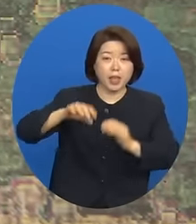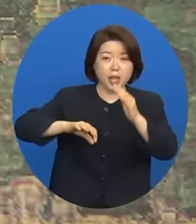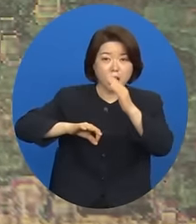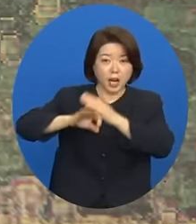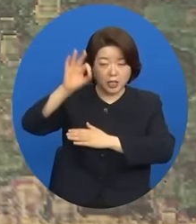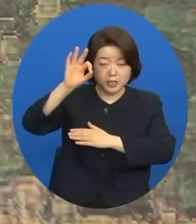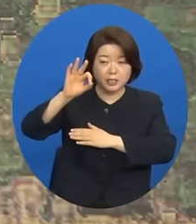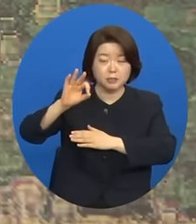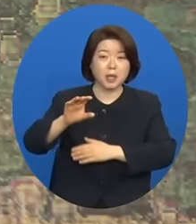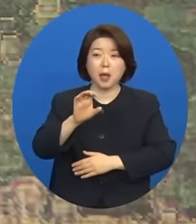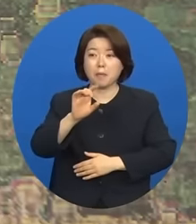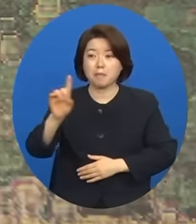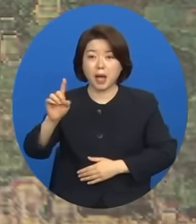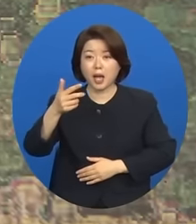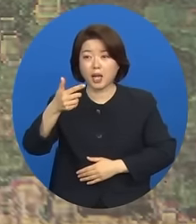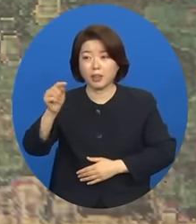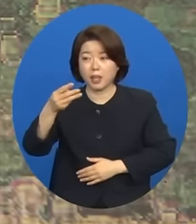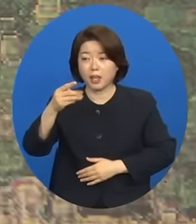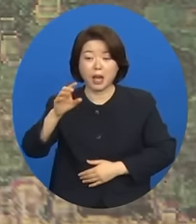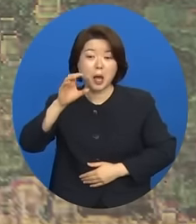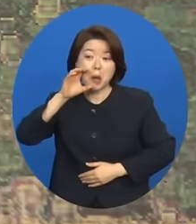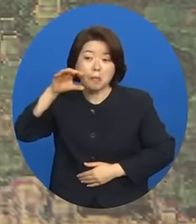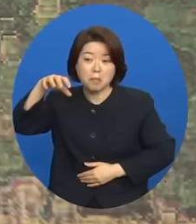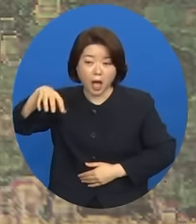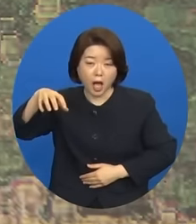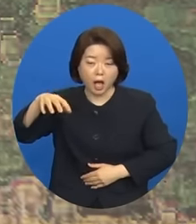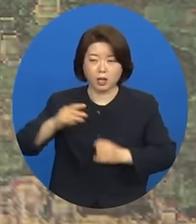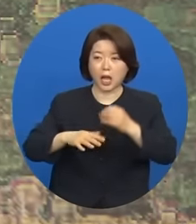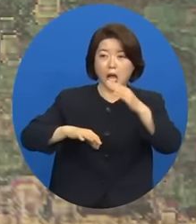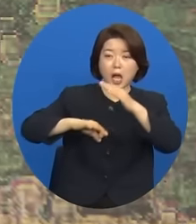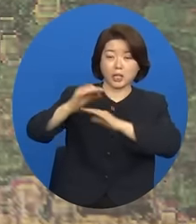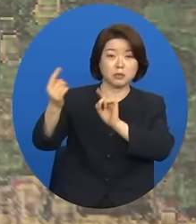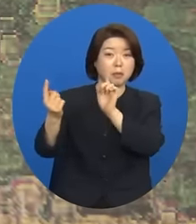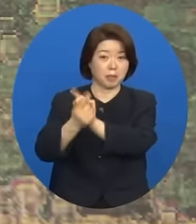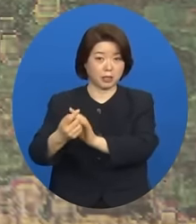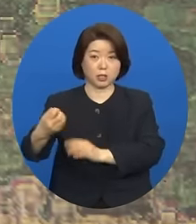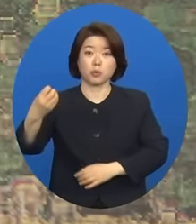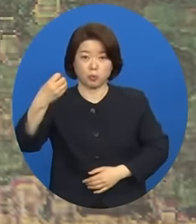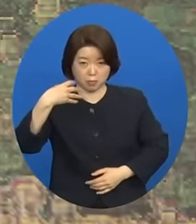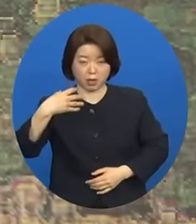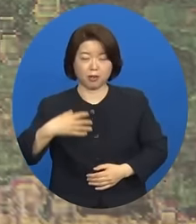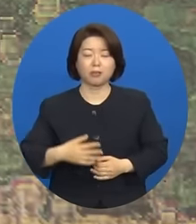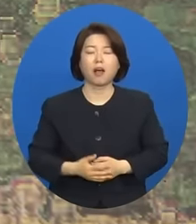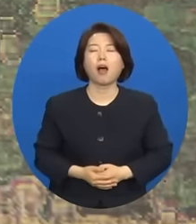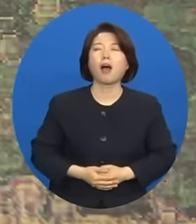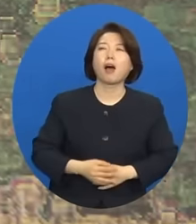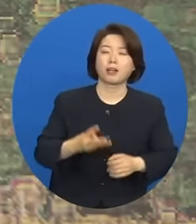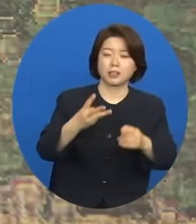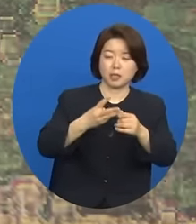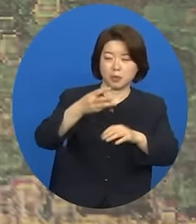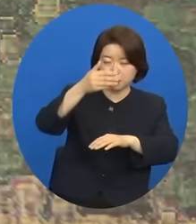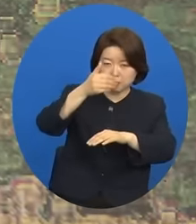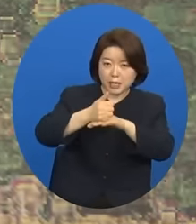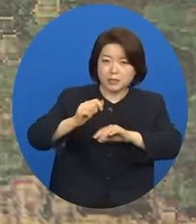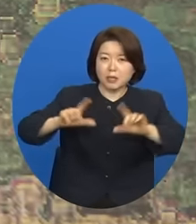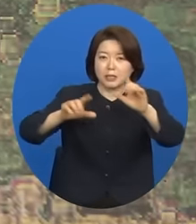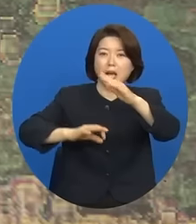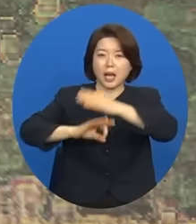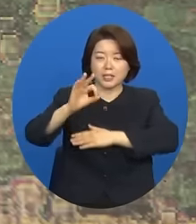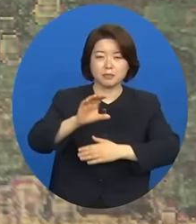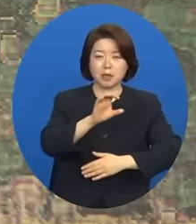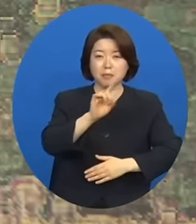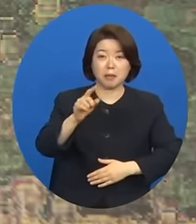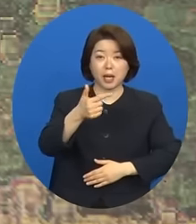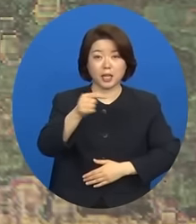카페가 있어요. 빵 파는. 아, 식사를 하시자는구나. 그래서 이제 그 마지막 날 아침에 파네라라고